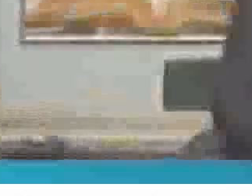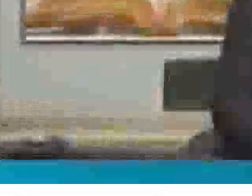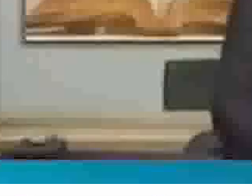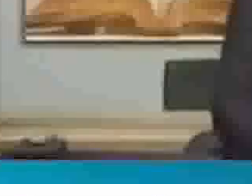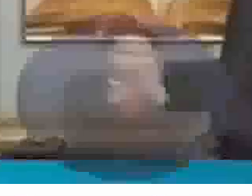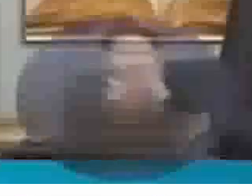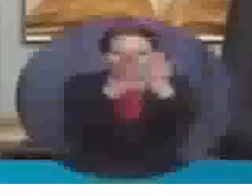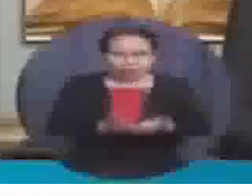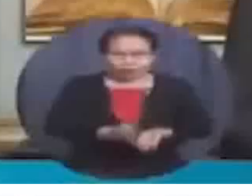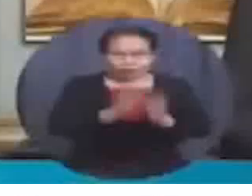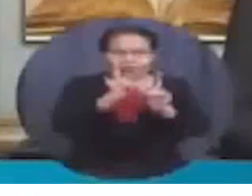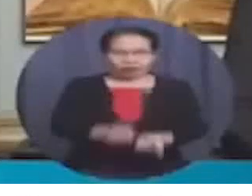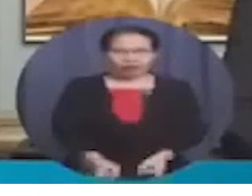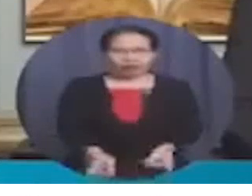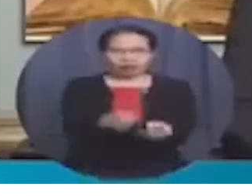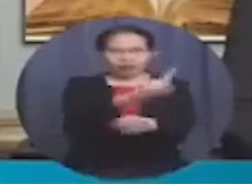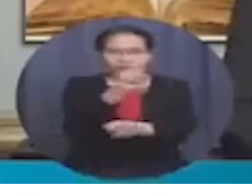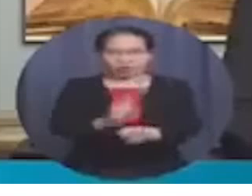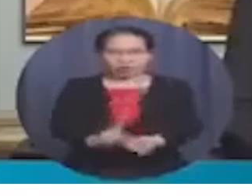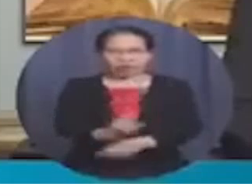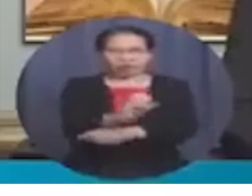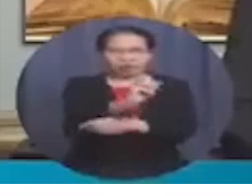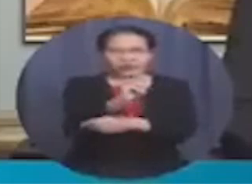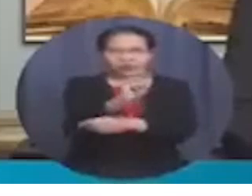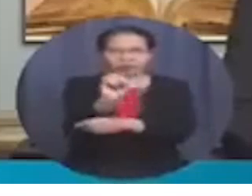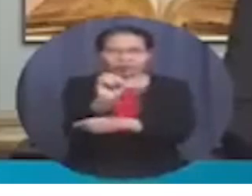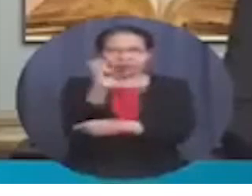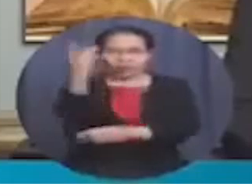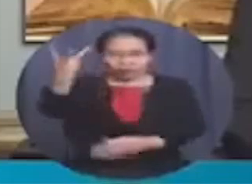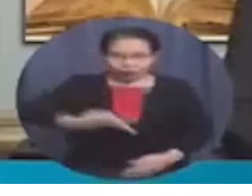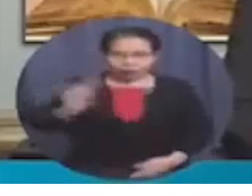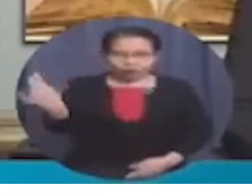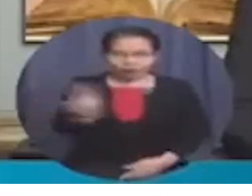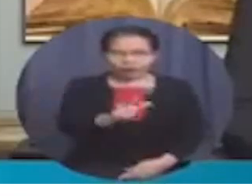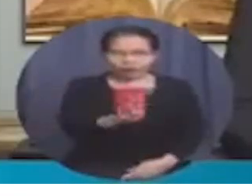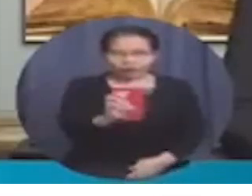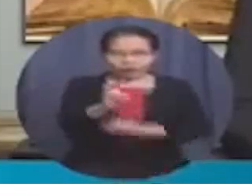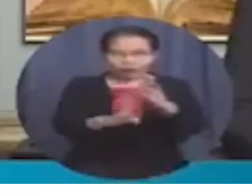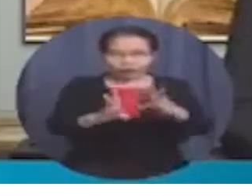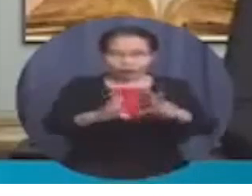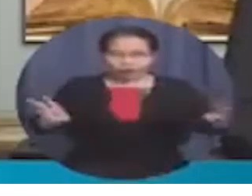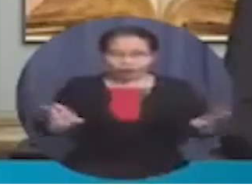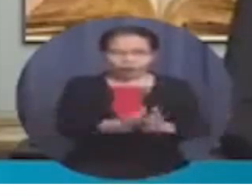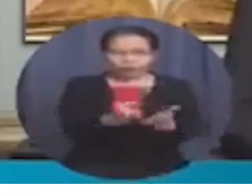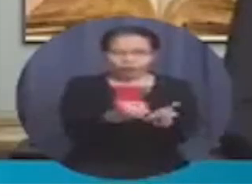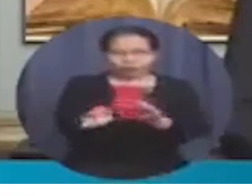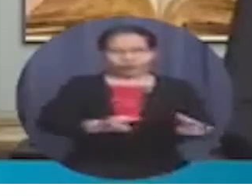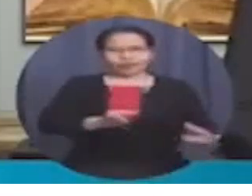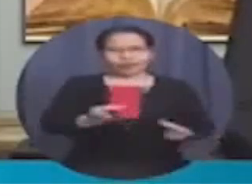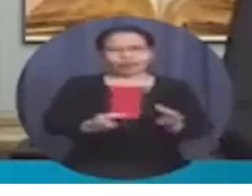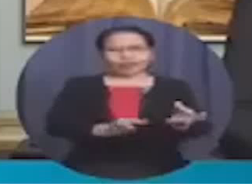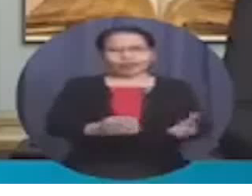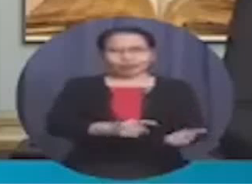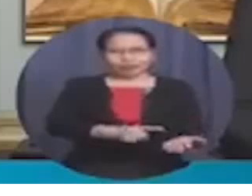Biblia ang sasagot, itanong mo kay Soriano. Welcome po sa ating live na Worldwide Bible Exposition. Ito